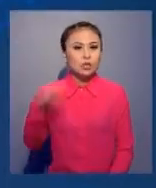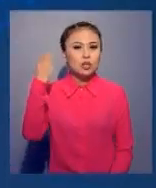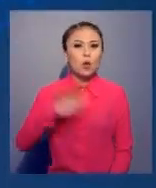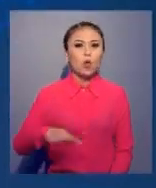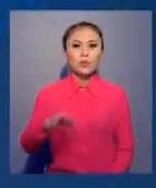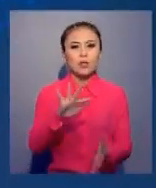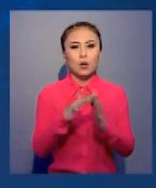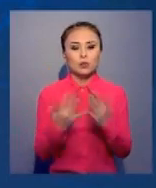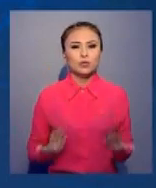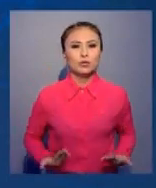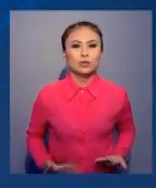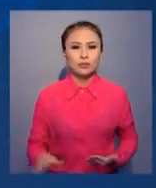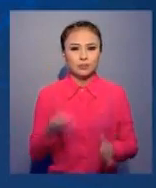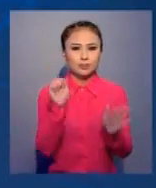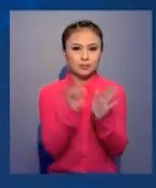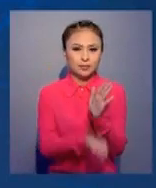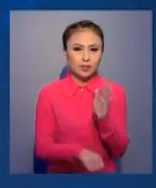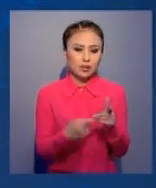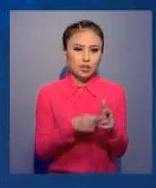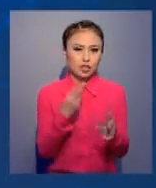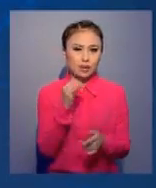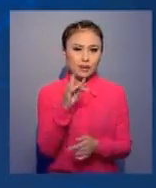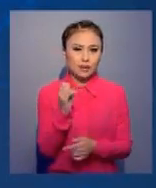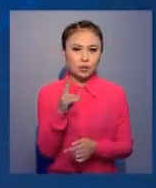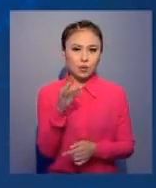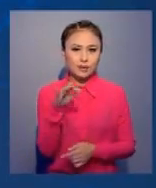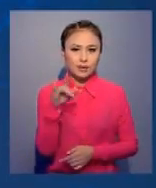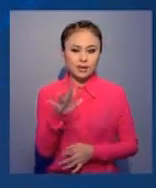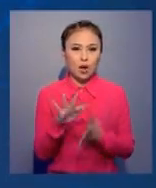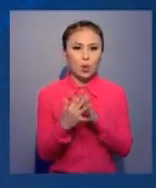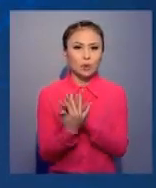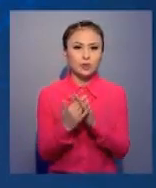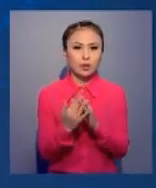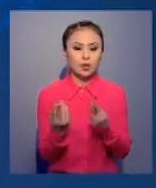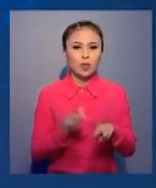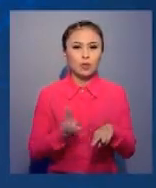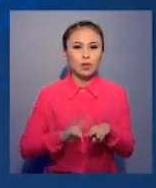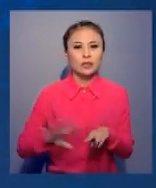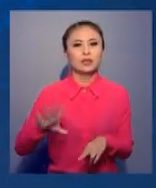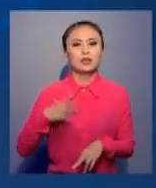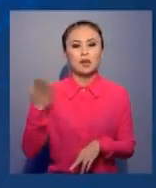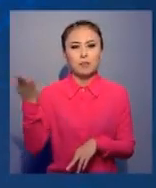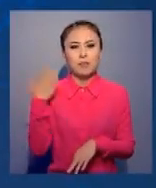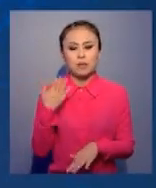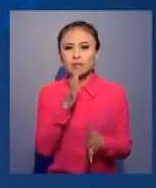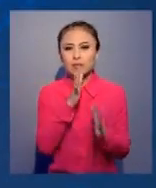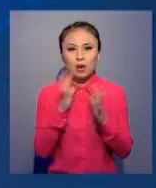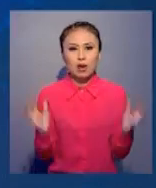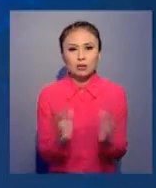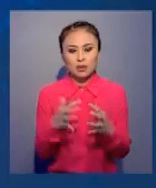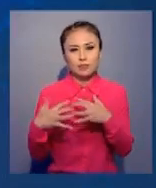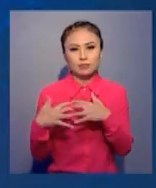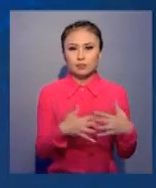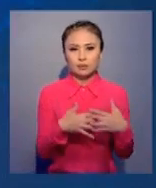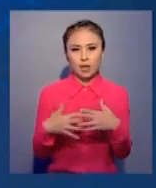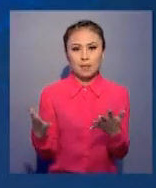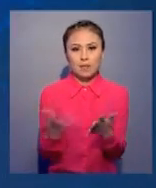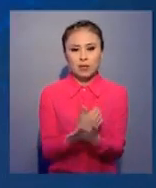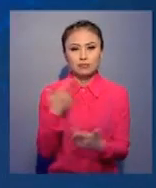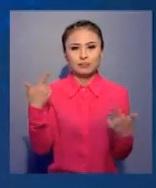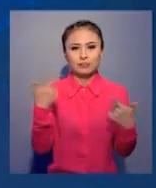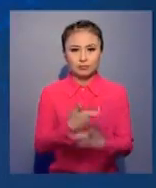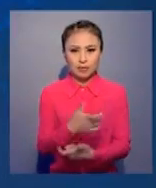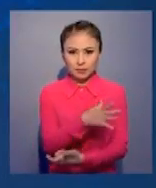Түркістан облысында ауыл тұрғыны оққа ұшты. Шардара ауданына қарасты Достық ауылында қауын еккен бағбандар жеміске таласып бір-біріне қару